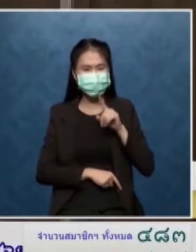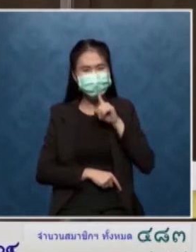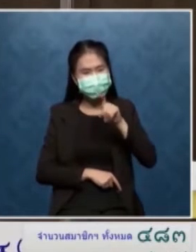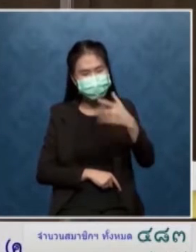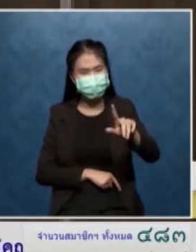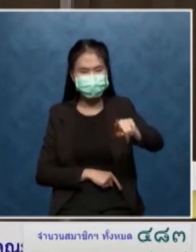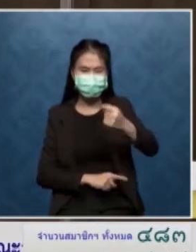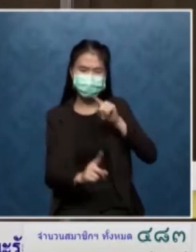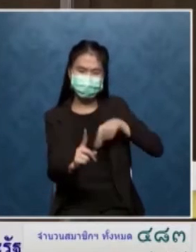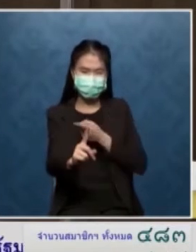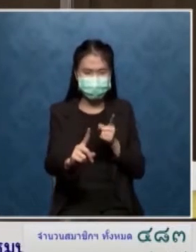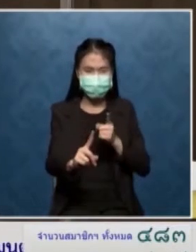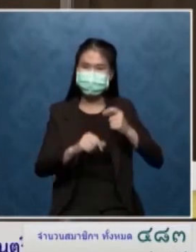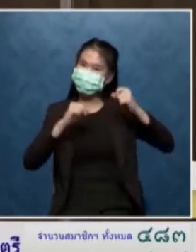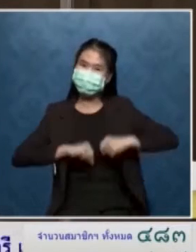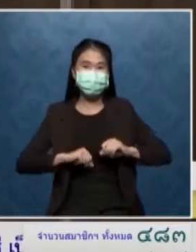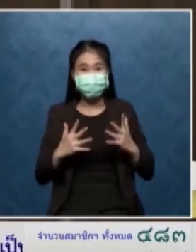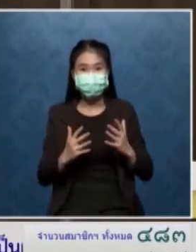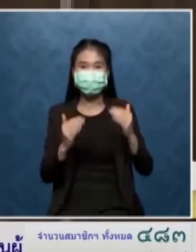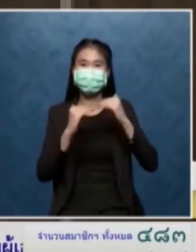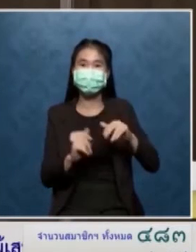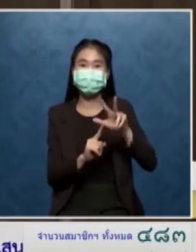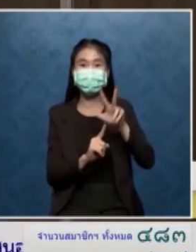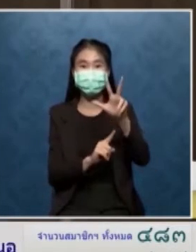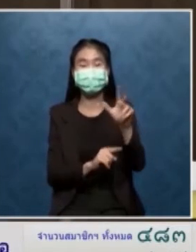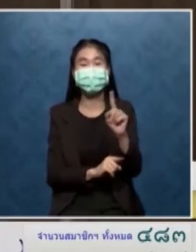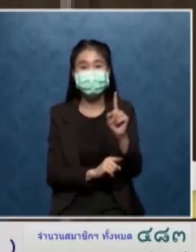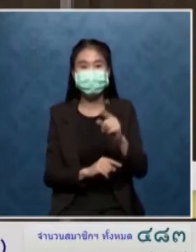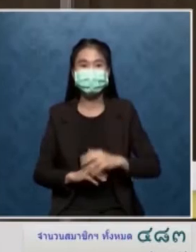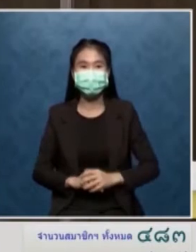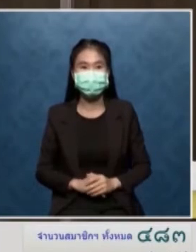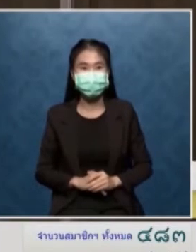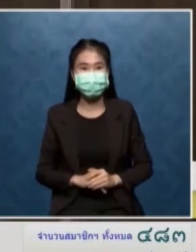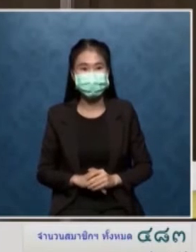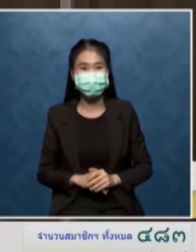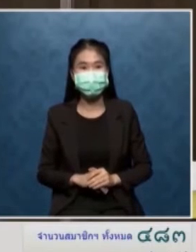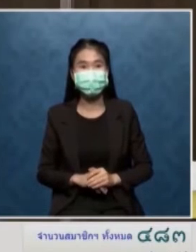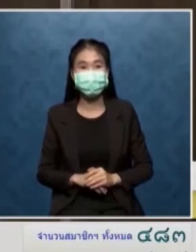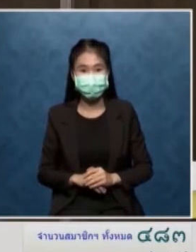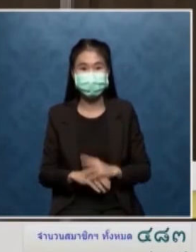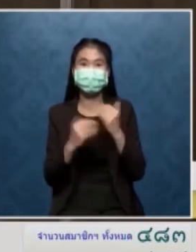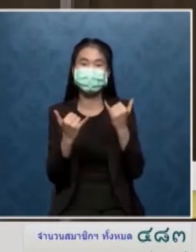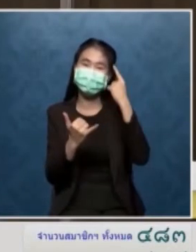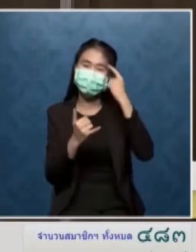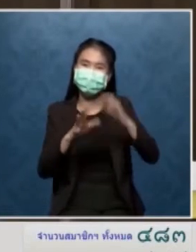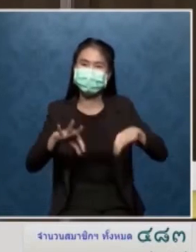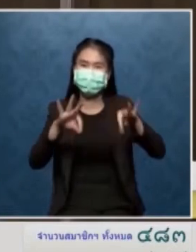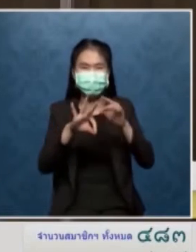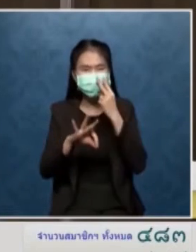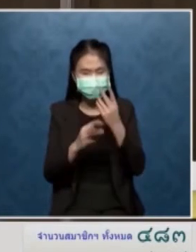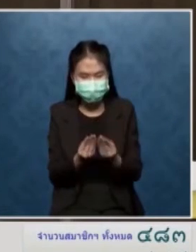ล้านบาทเป็นที่เรียบร้อยนะครับด้วยผลคะแนนที่ออกมานะครับ 270ต่อ